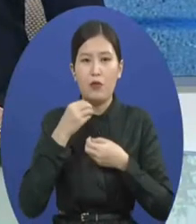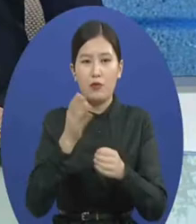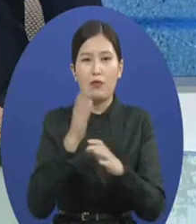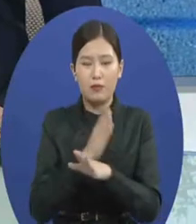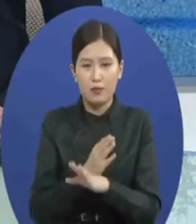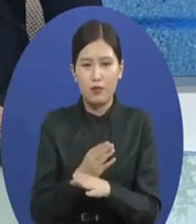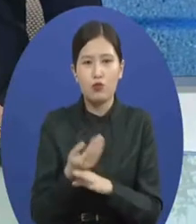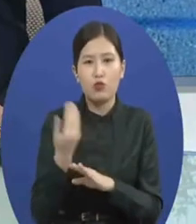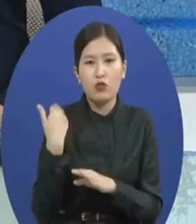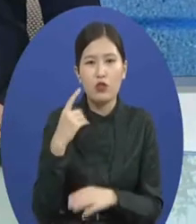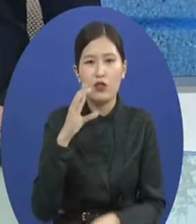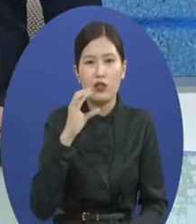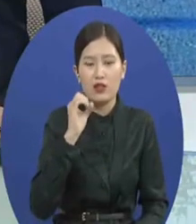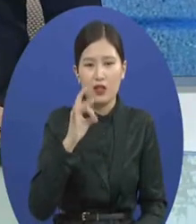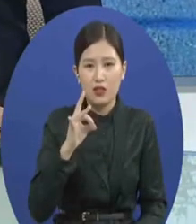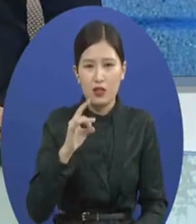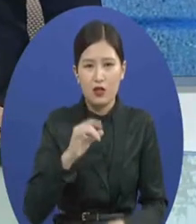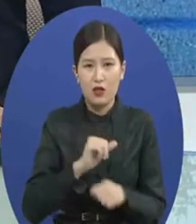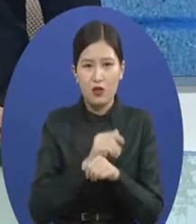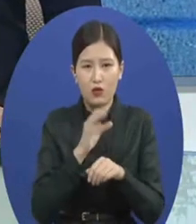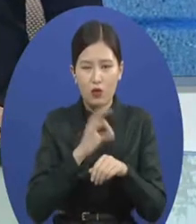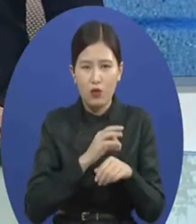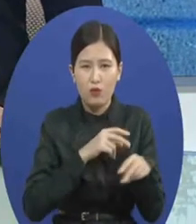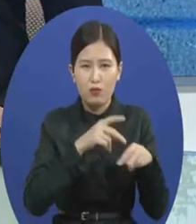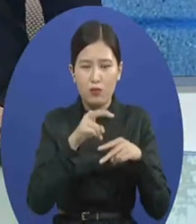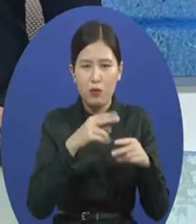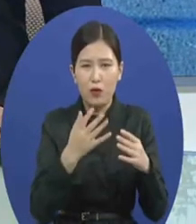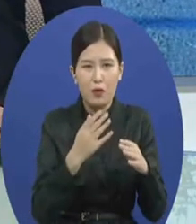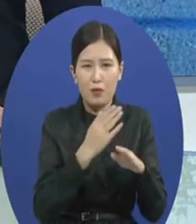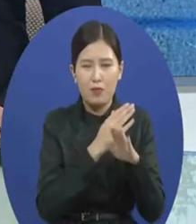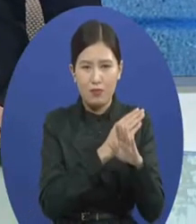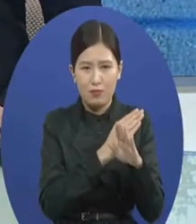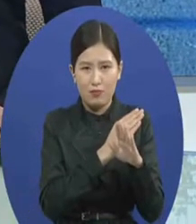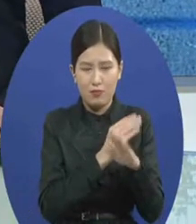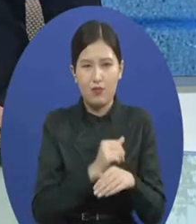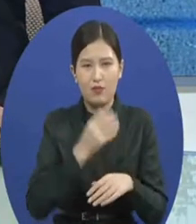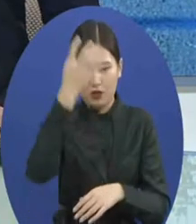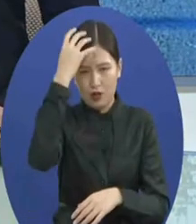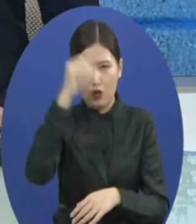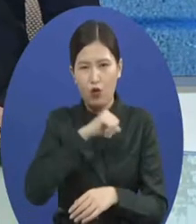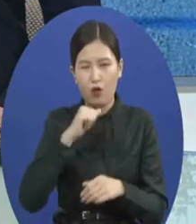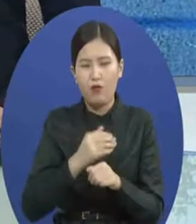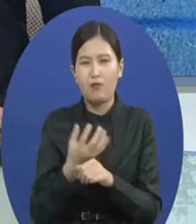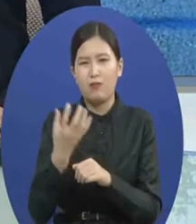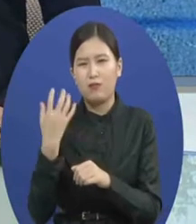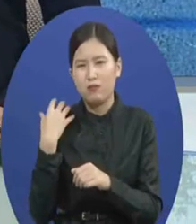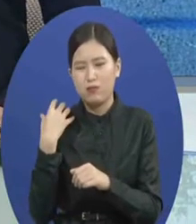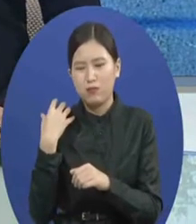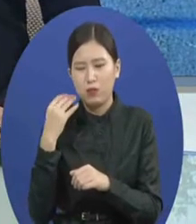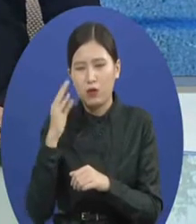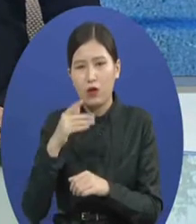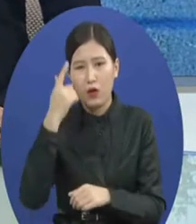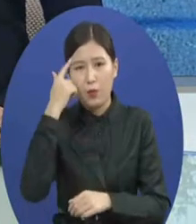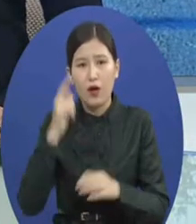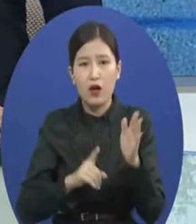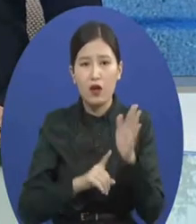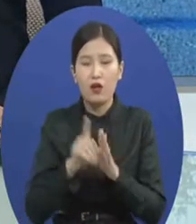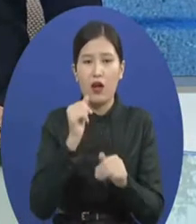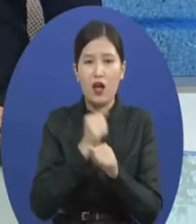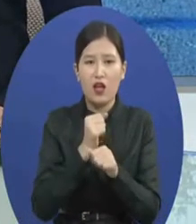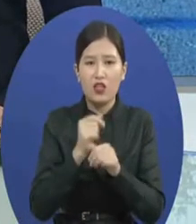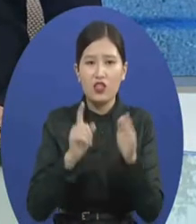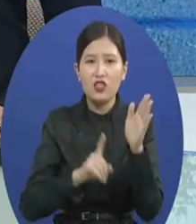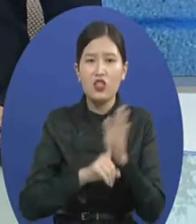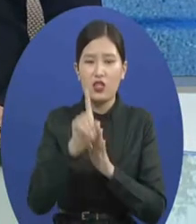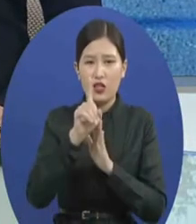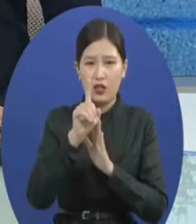хорионы үед засгийн газар ачааны хүндийг гүйрсэн бол одоо үүн дээр нэмэгдээд маргаашнаас үйл ажиллагаагаа эхлүүлэх 34